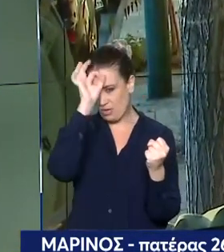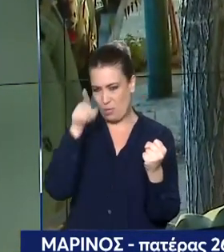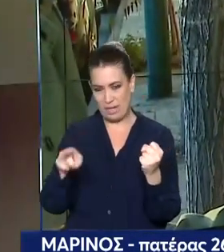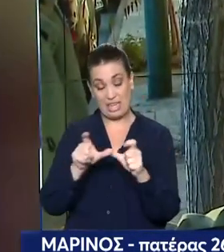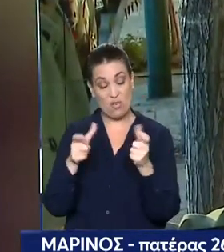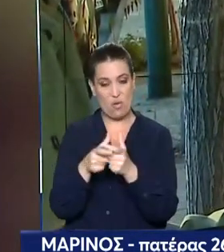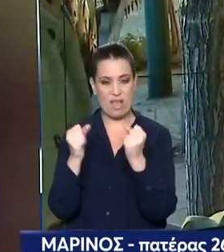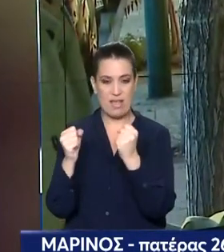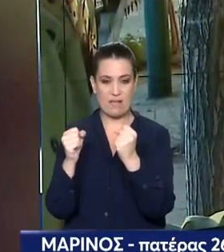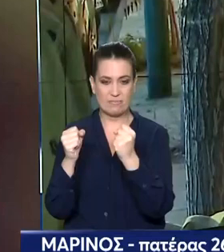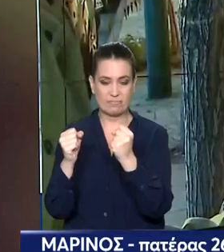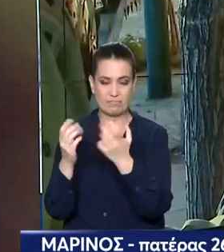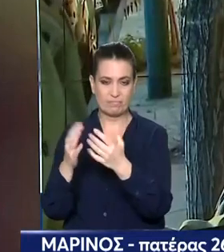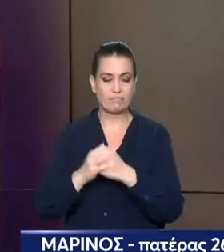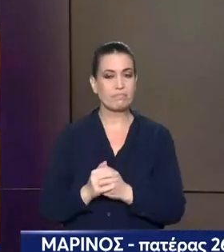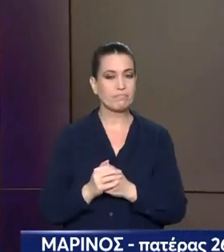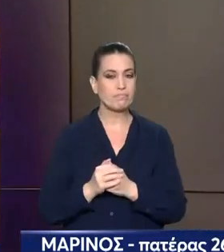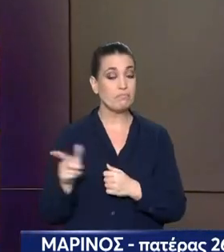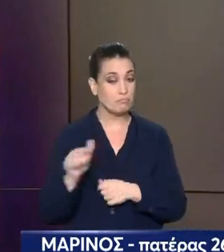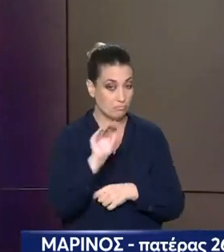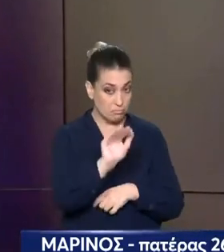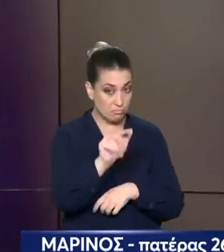Μιλήσατε με τον γιο σας, έχετε κάποια επαφή?